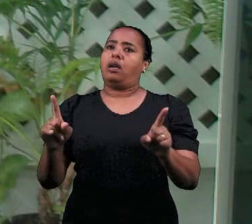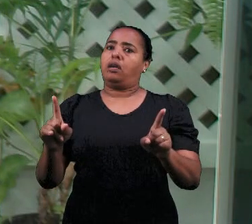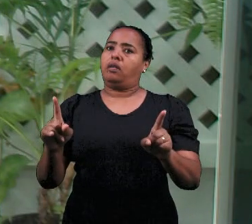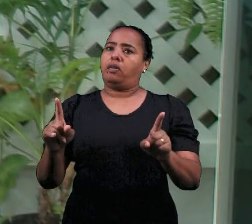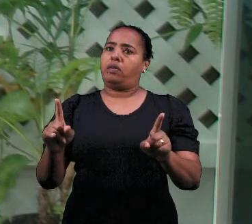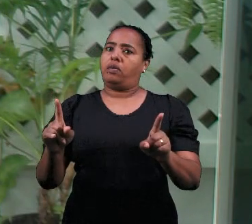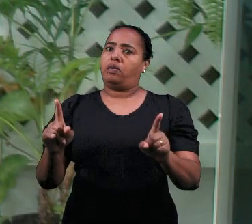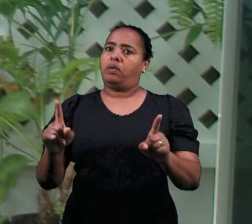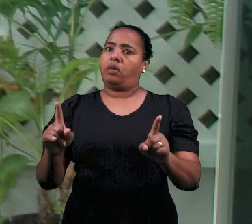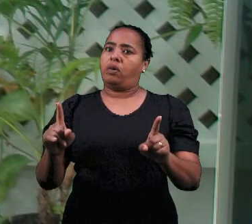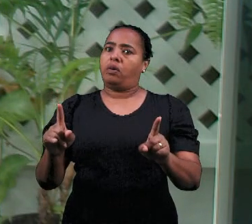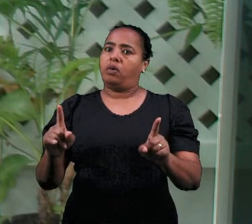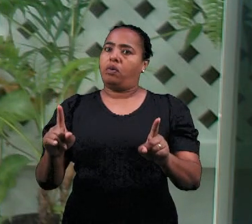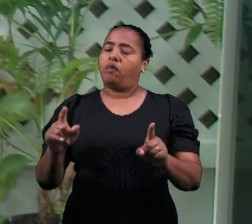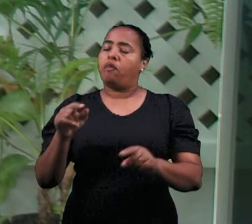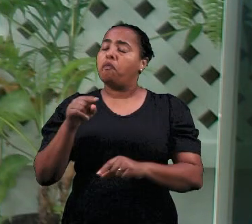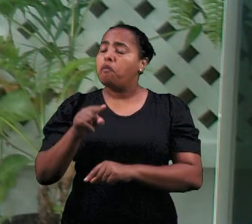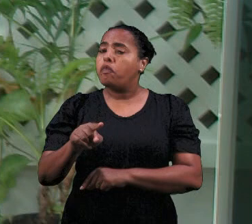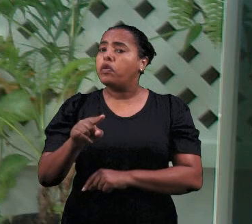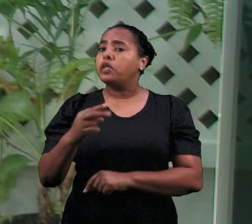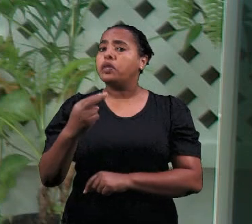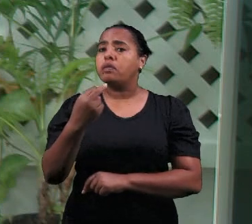Des